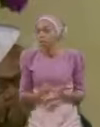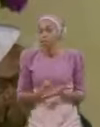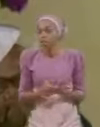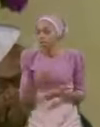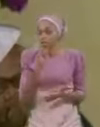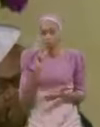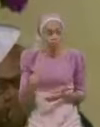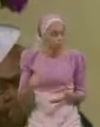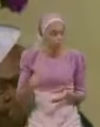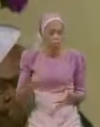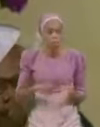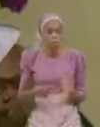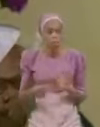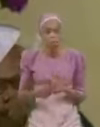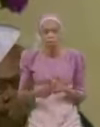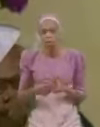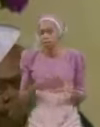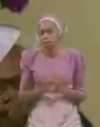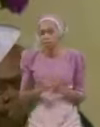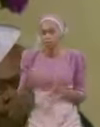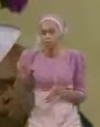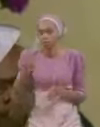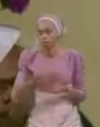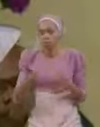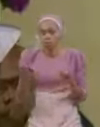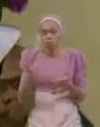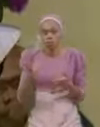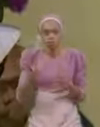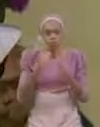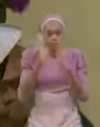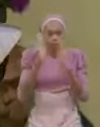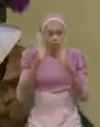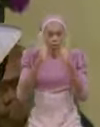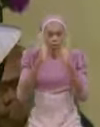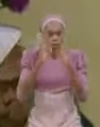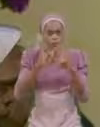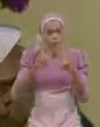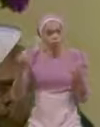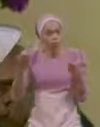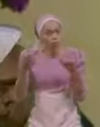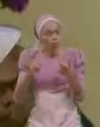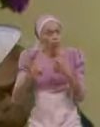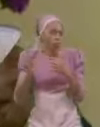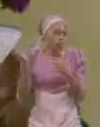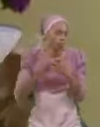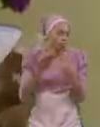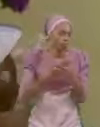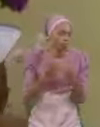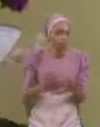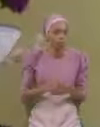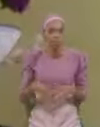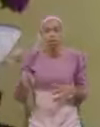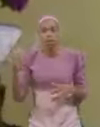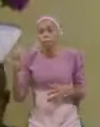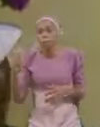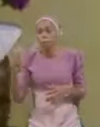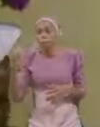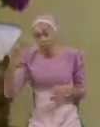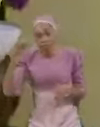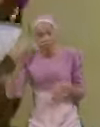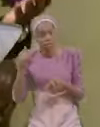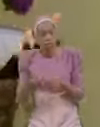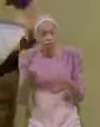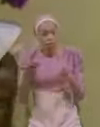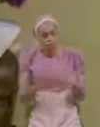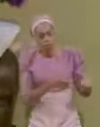attention Marie va essayer de te distraire elle voulait la permission de Jésus pour sortir Marie